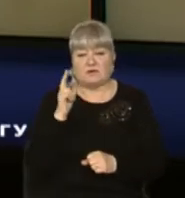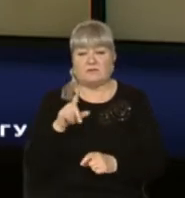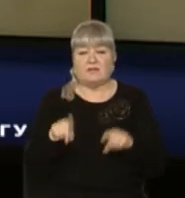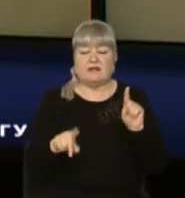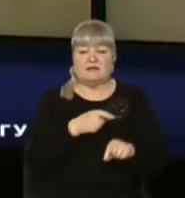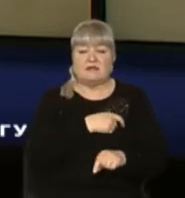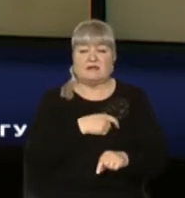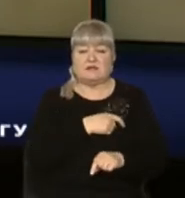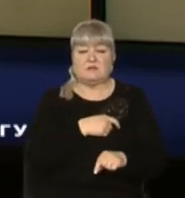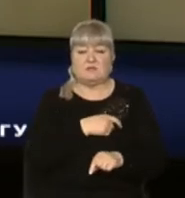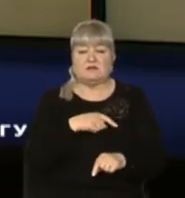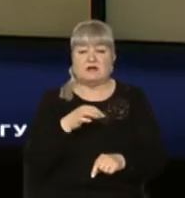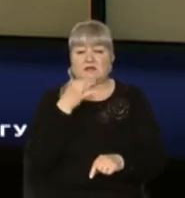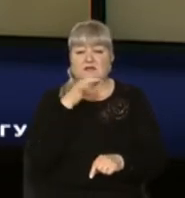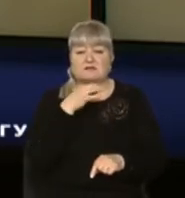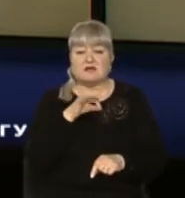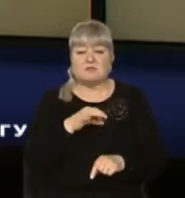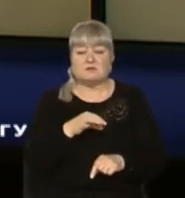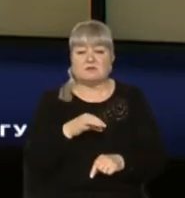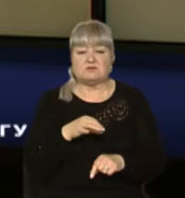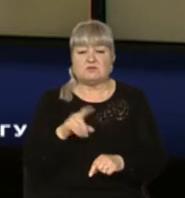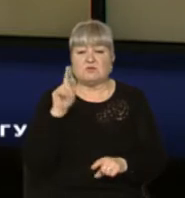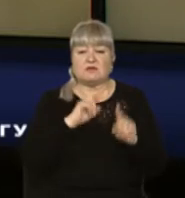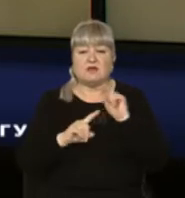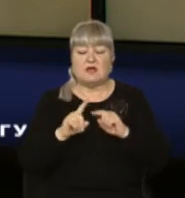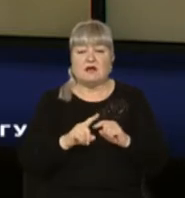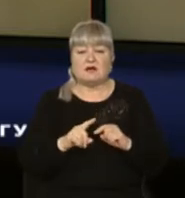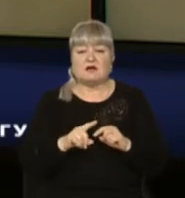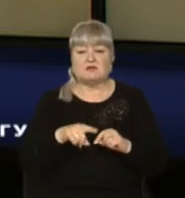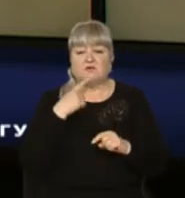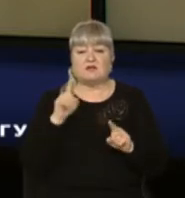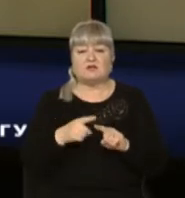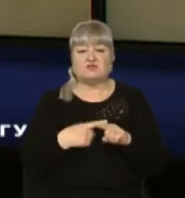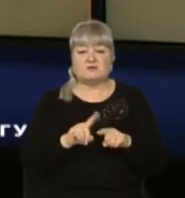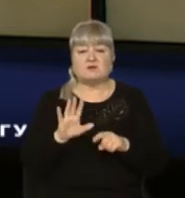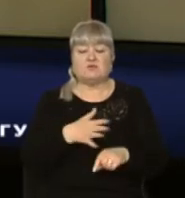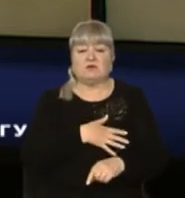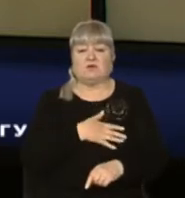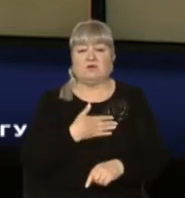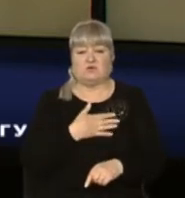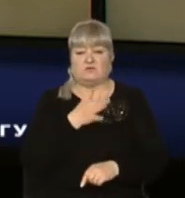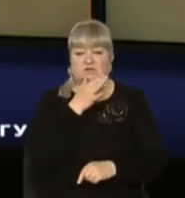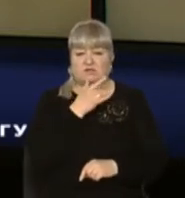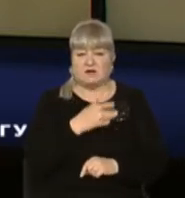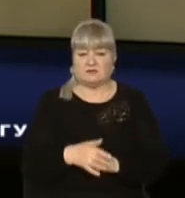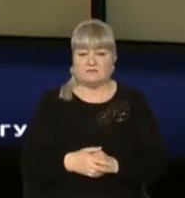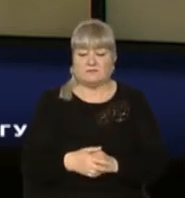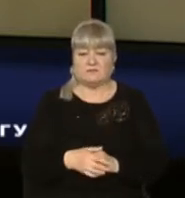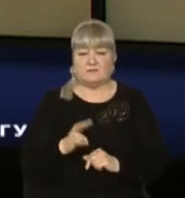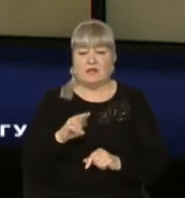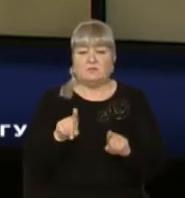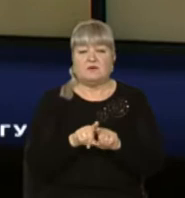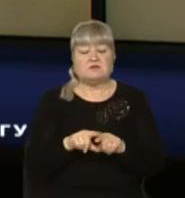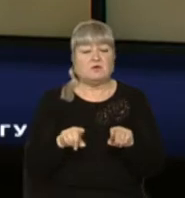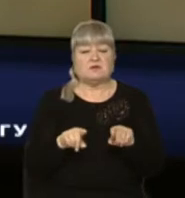депутати Самборської міської ради глибоко переконували громаду, що цей ямковий ремонт буде стояти довший період часу. Повірте, що ми цього теж не